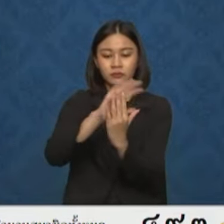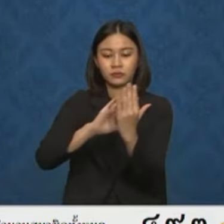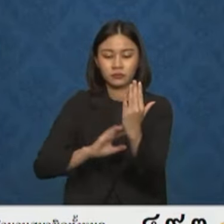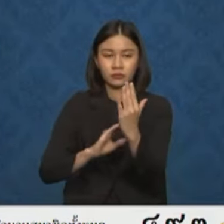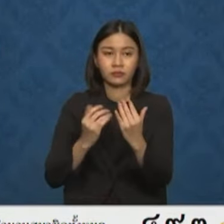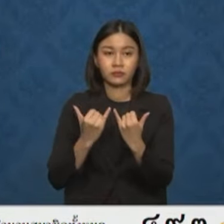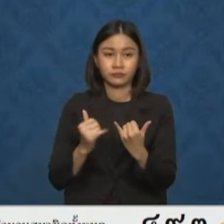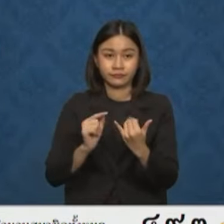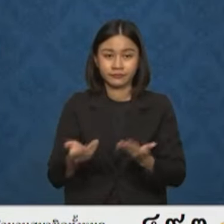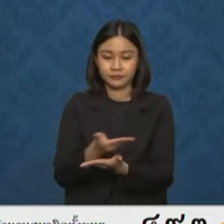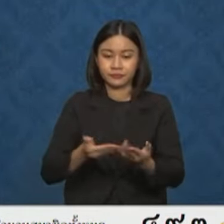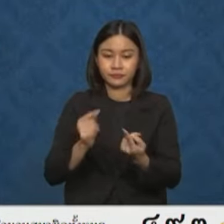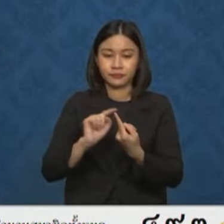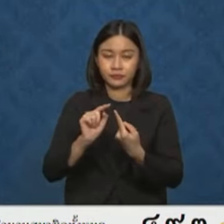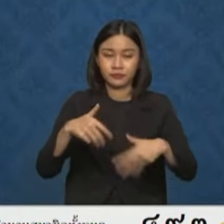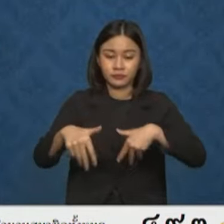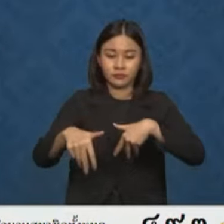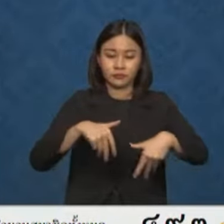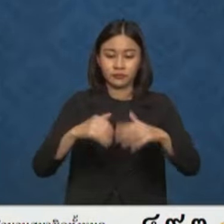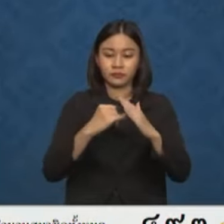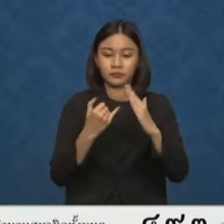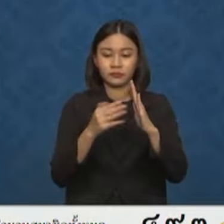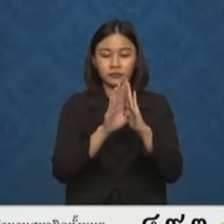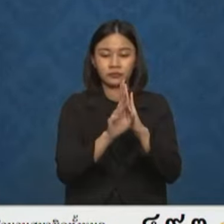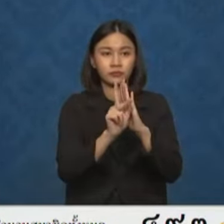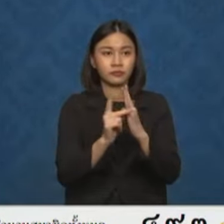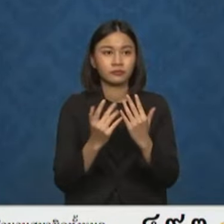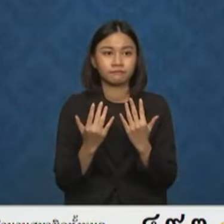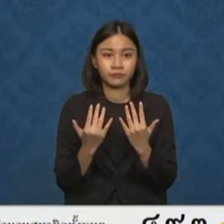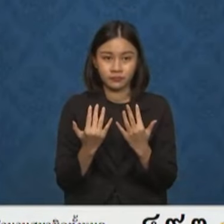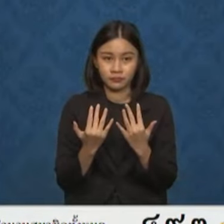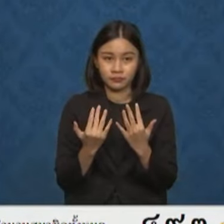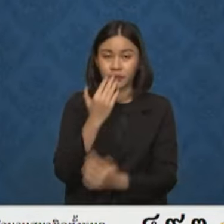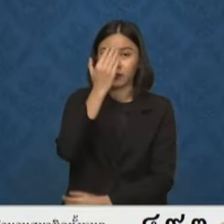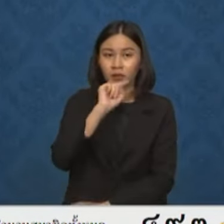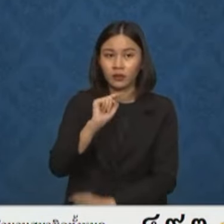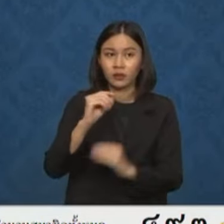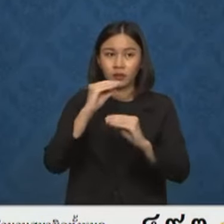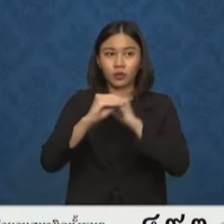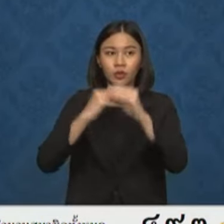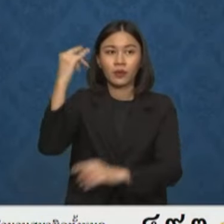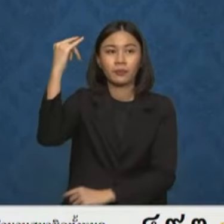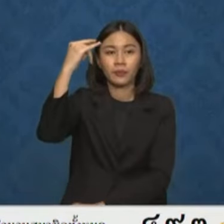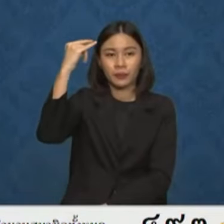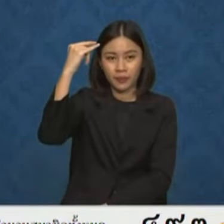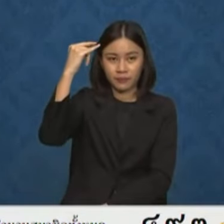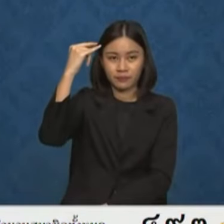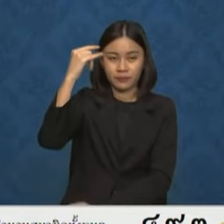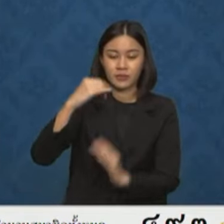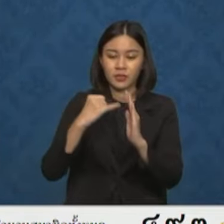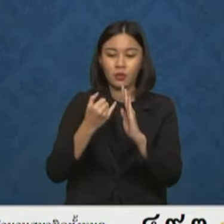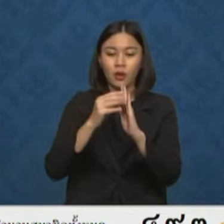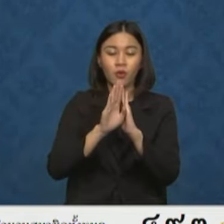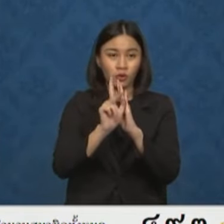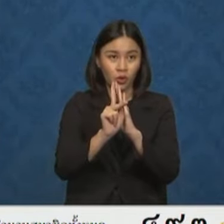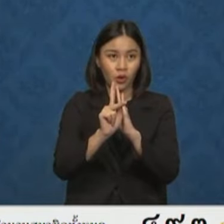amื่ทจะขอหารื่วัี้เป็เรื่องที่พี่น้องจัหวดild ทุคนกำลงเฝ้า seekingั คือเรื่องของโงการสนามบนocate withaced in of br Ừจ